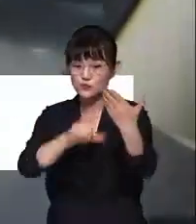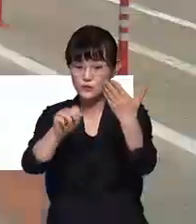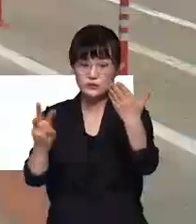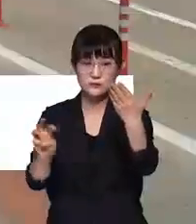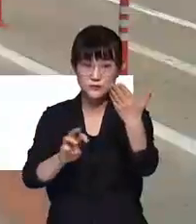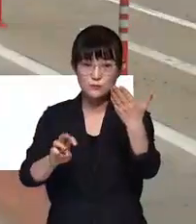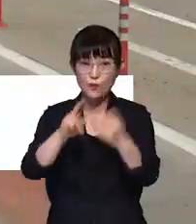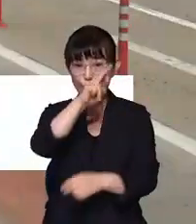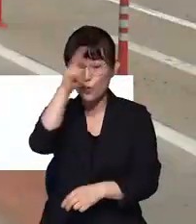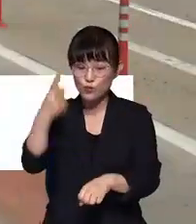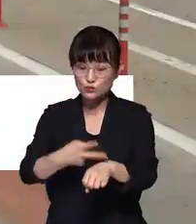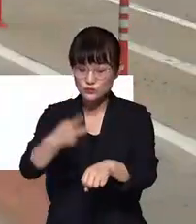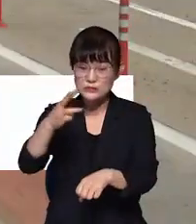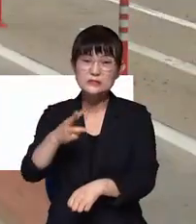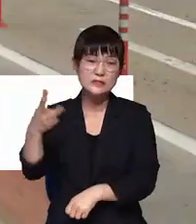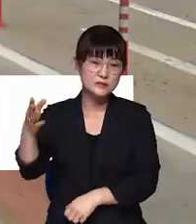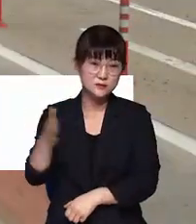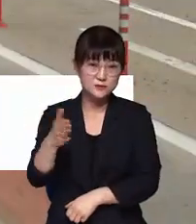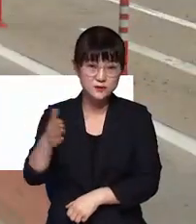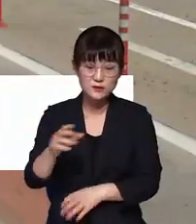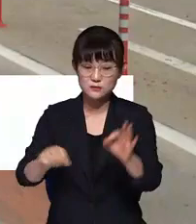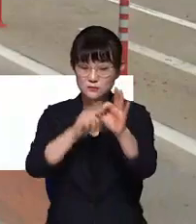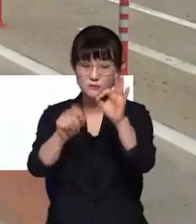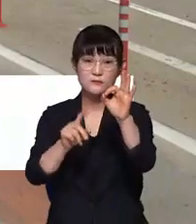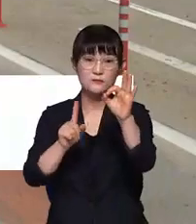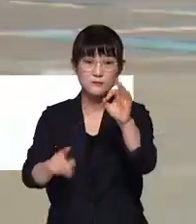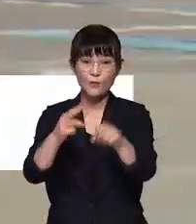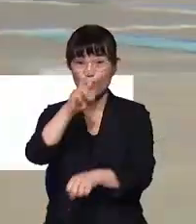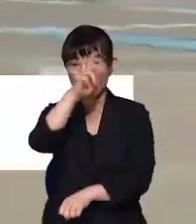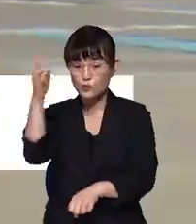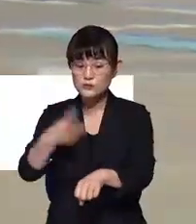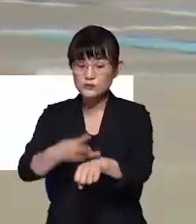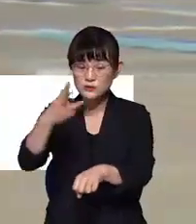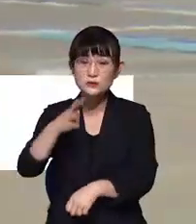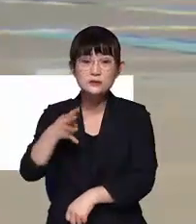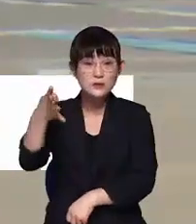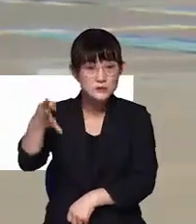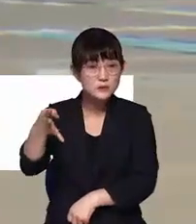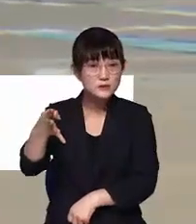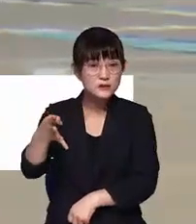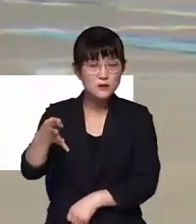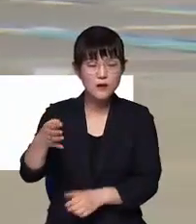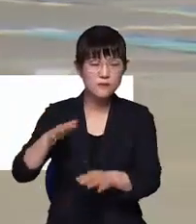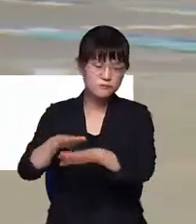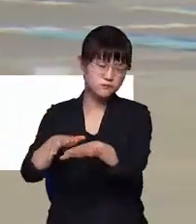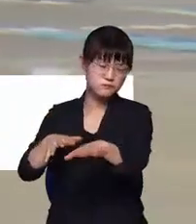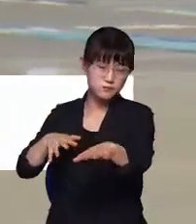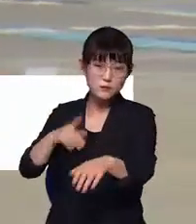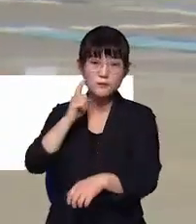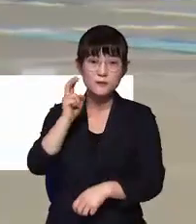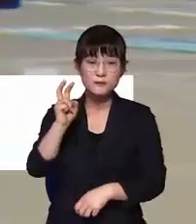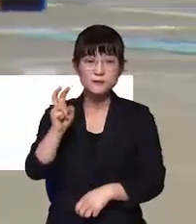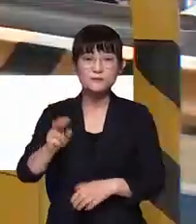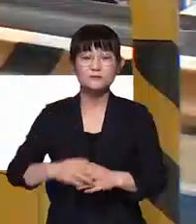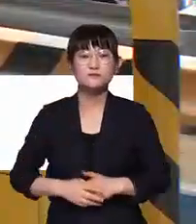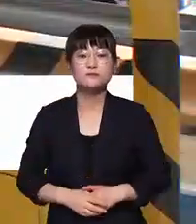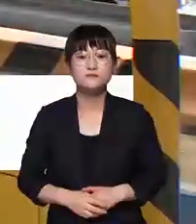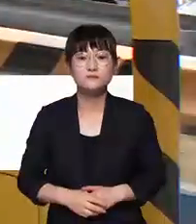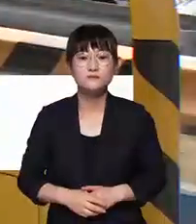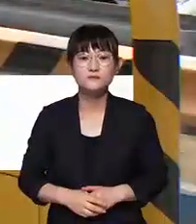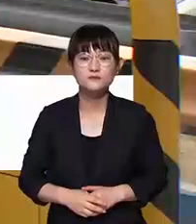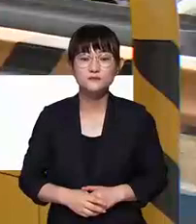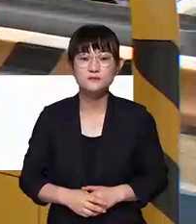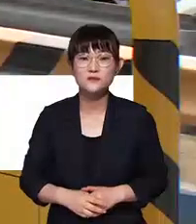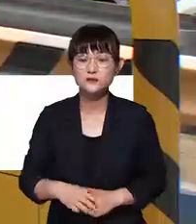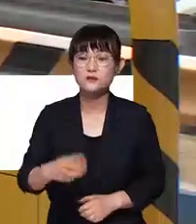30일 오후 2시에서 3시 사이와 10월 1일 오후 3시에서 4시 사이가 가장 밀릴 것으로 내다봤습니다. 귀성